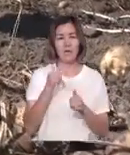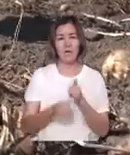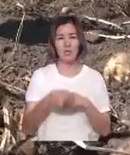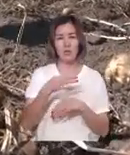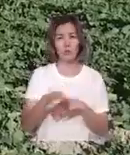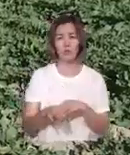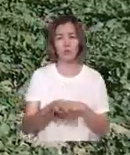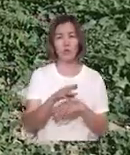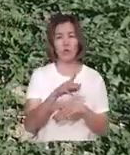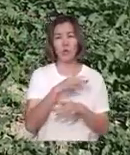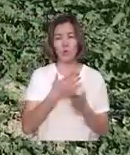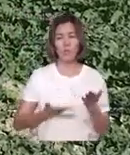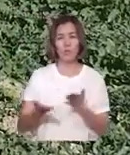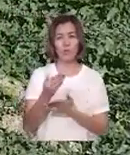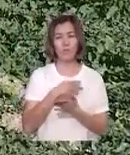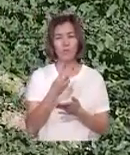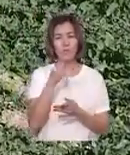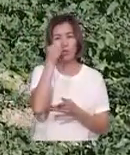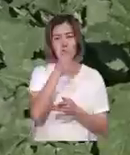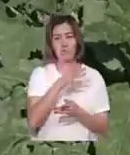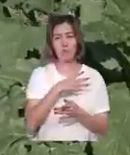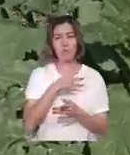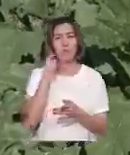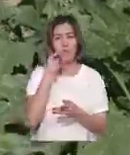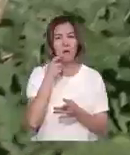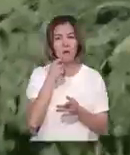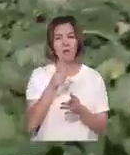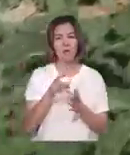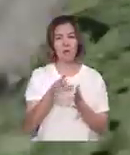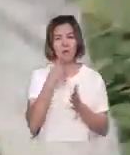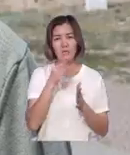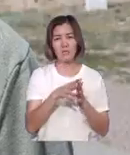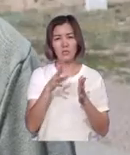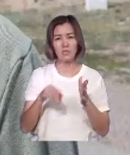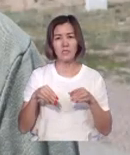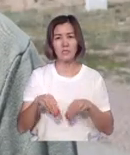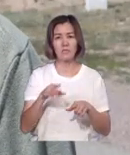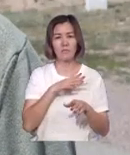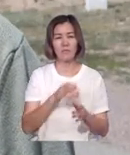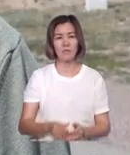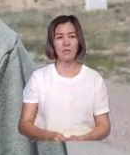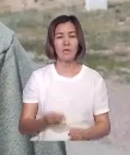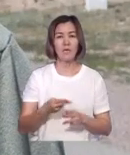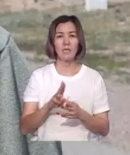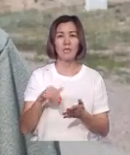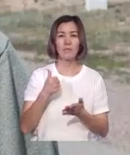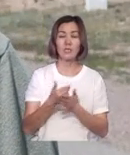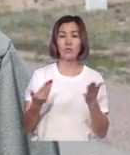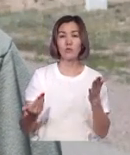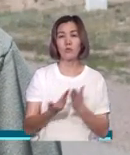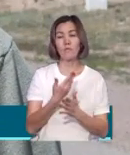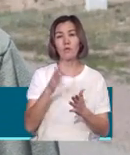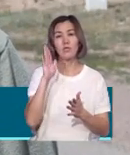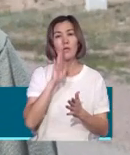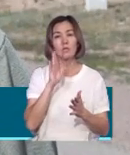айта кететіні, Күреңбелде 2 жылдан бері қант қызылшасы да себіледі. Ең басты инновациямыз тамшылатып